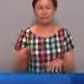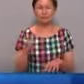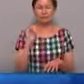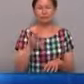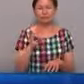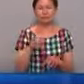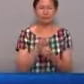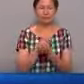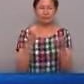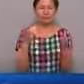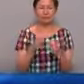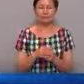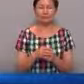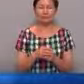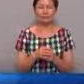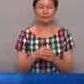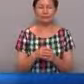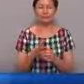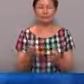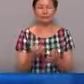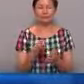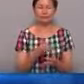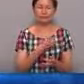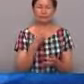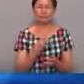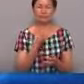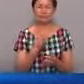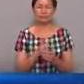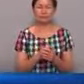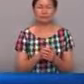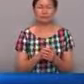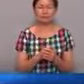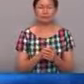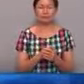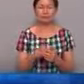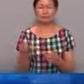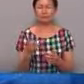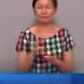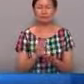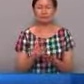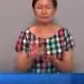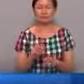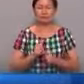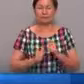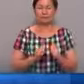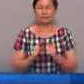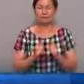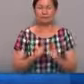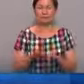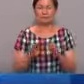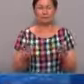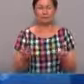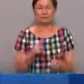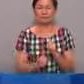только лишь для того, чтобы получить эмоции, впечатления. Я думаю, то, что не нужно соревноваться с детьми, потому что каждый ребенок хорош